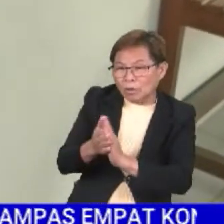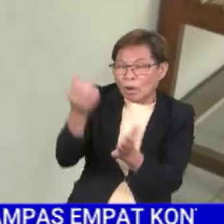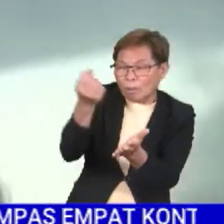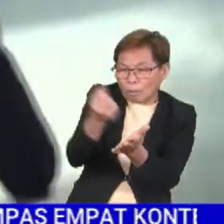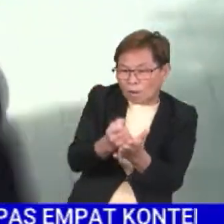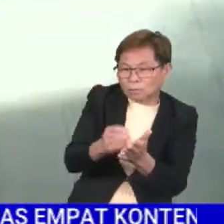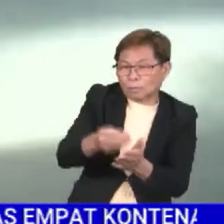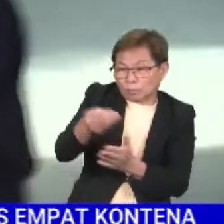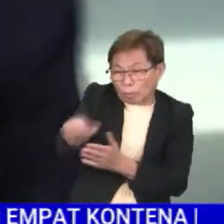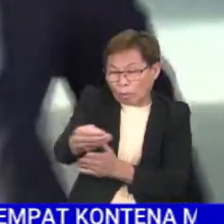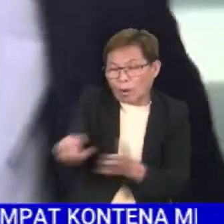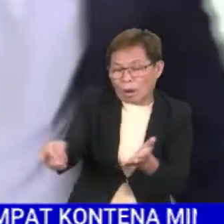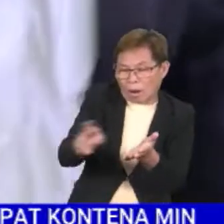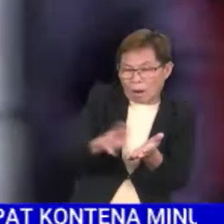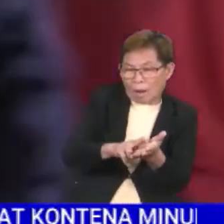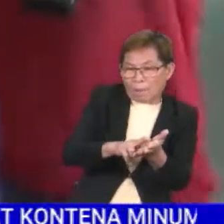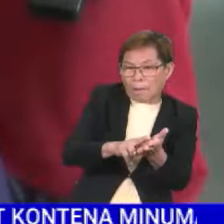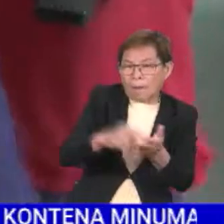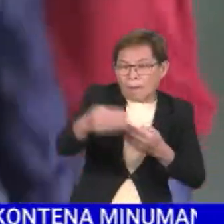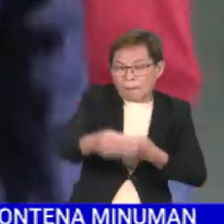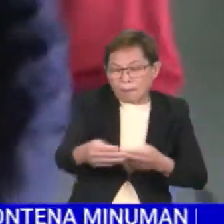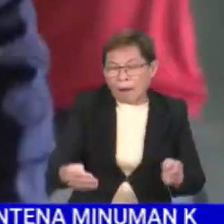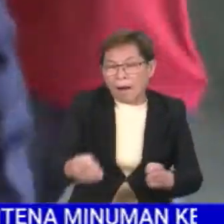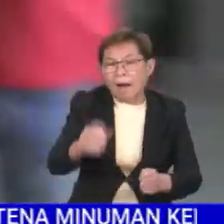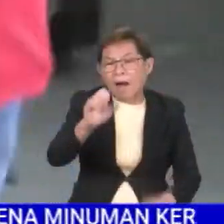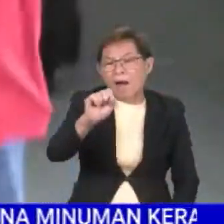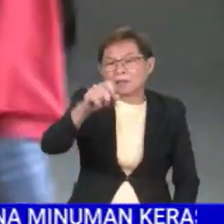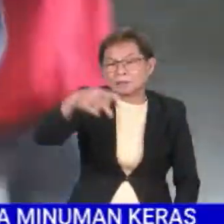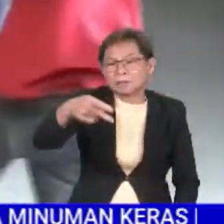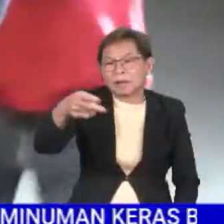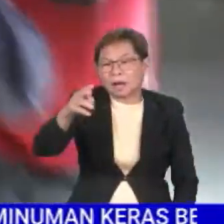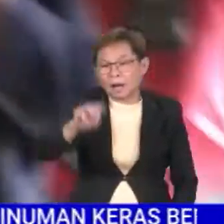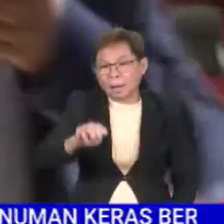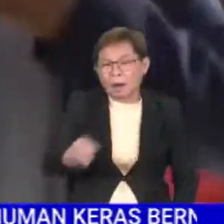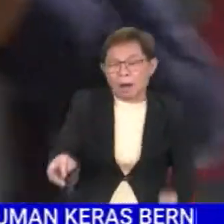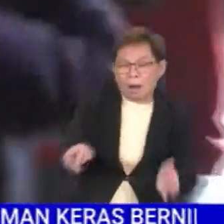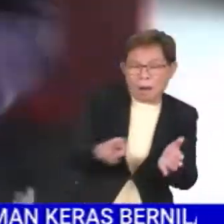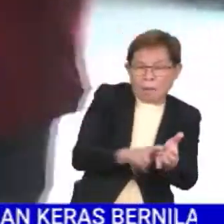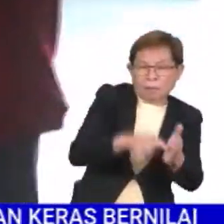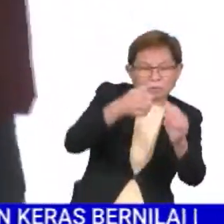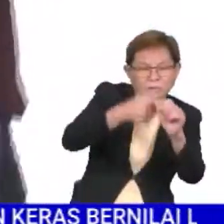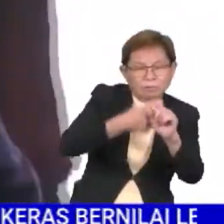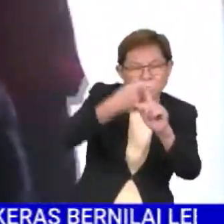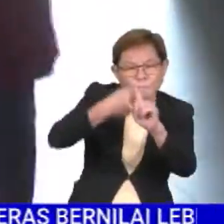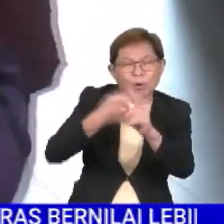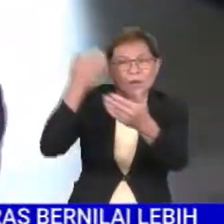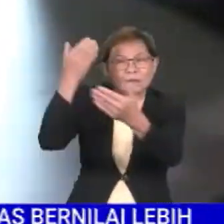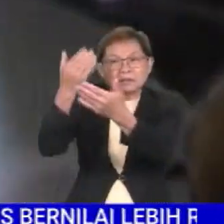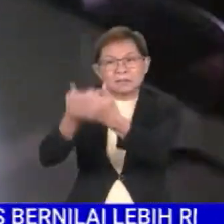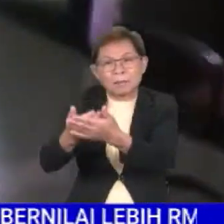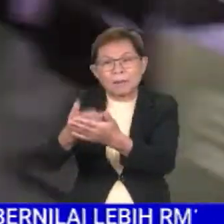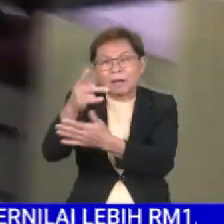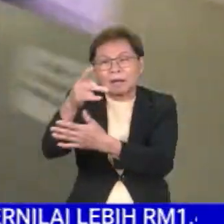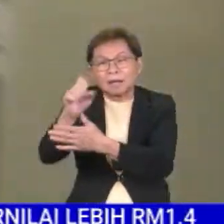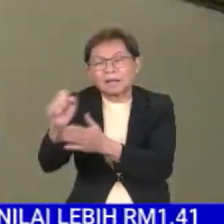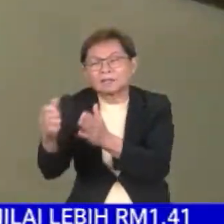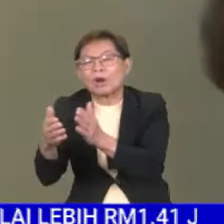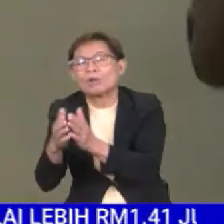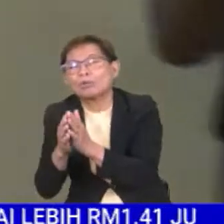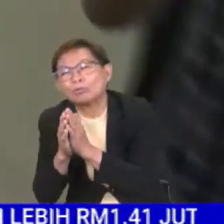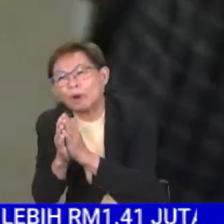password selain melaporkan diri di percobaan Syaikh crm setiap bulan sehingga kenzou rayuan